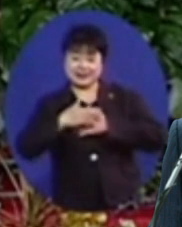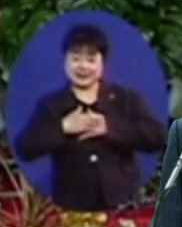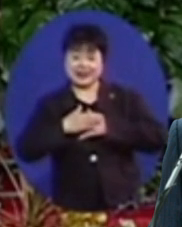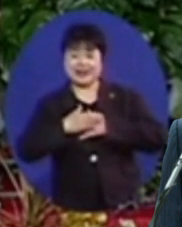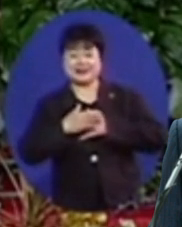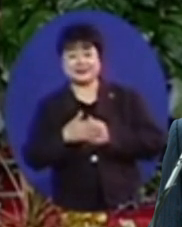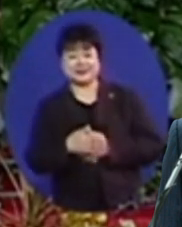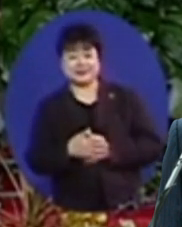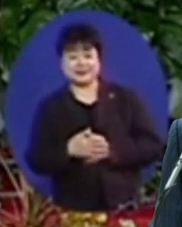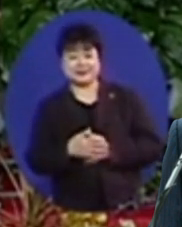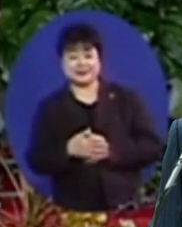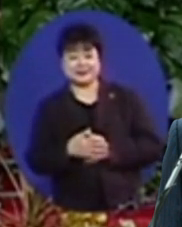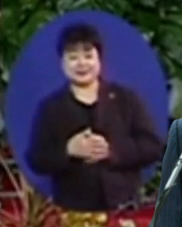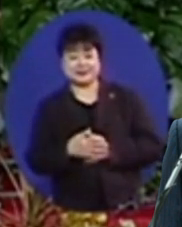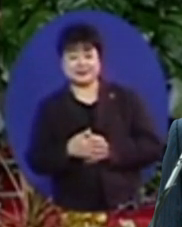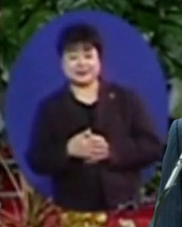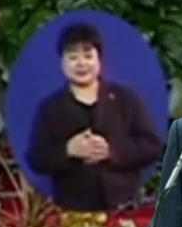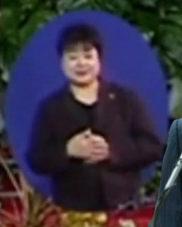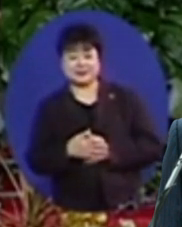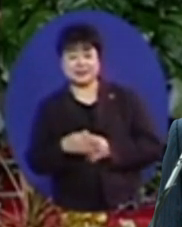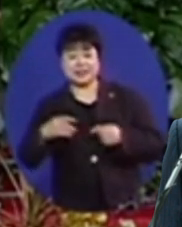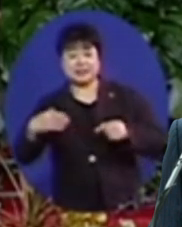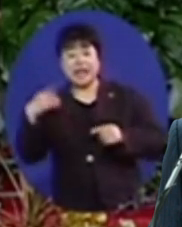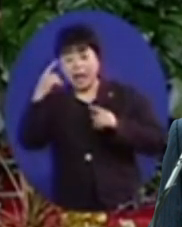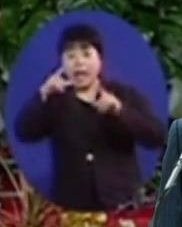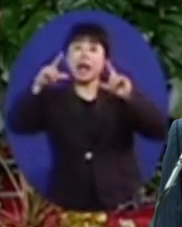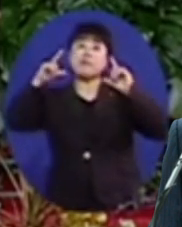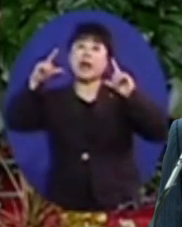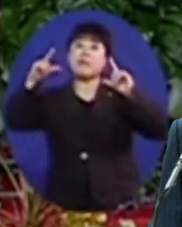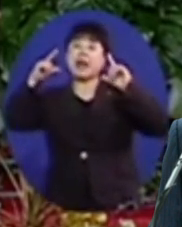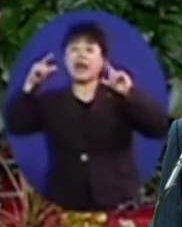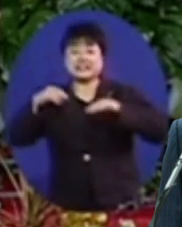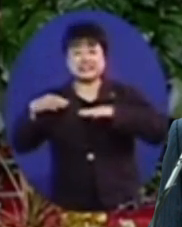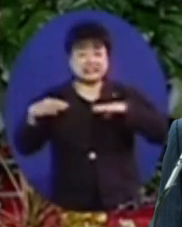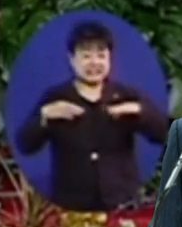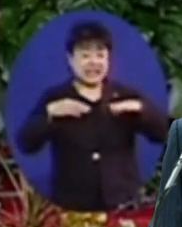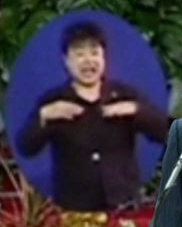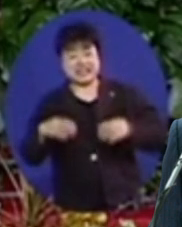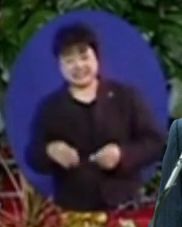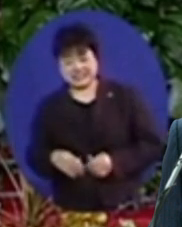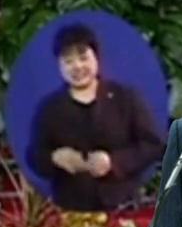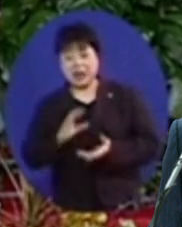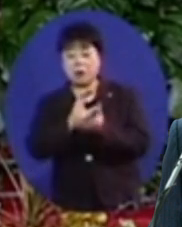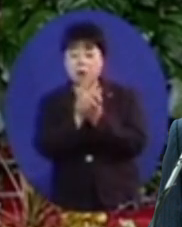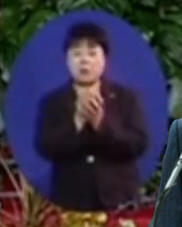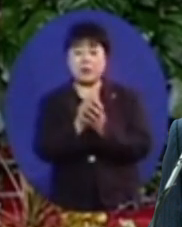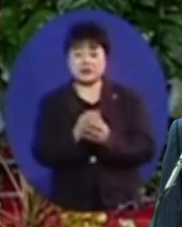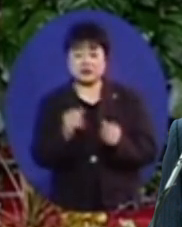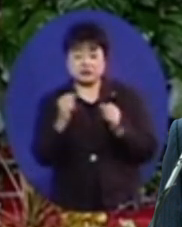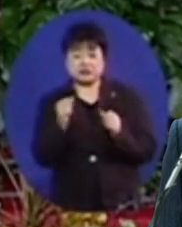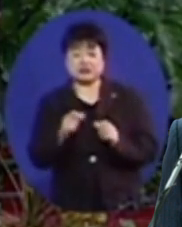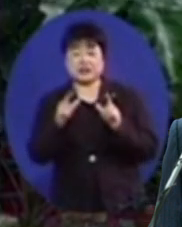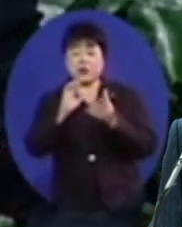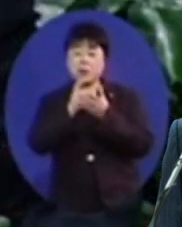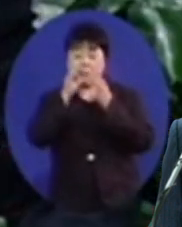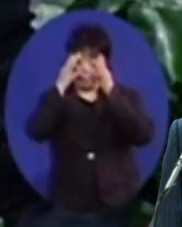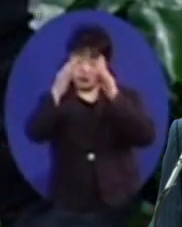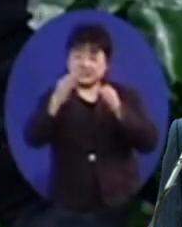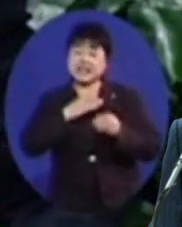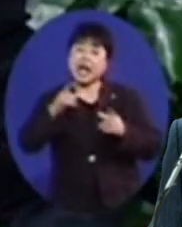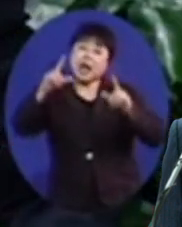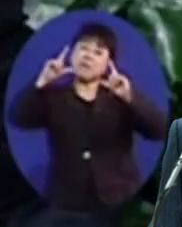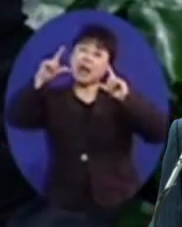보, 날 좀 보소, 날 좀 보소. 동지스 딸 꽃 본 듯이 날 좀 보소. 아주